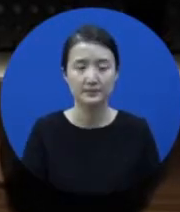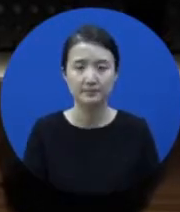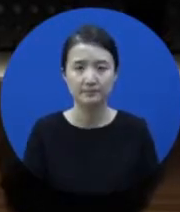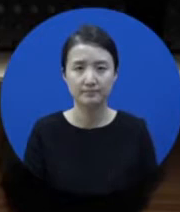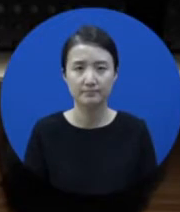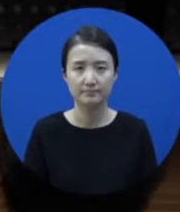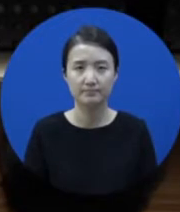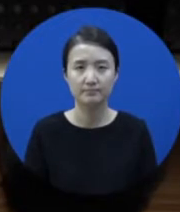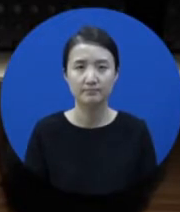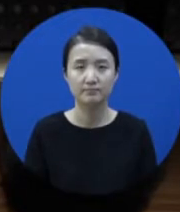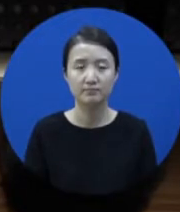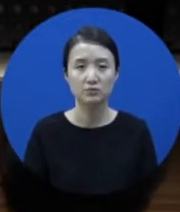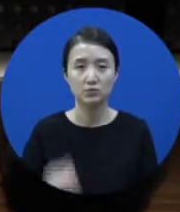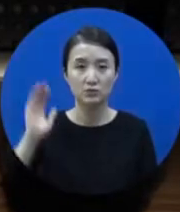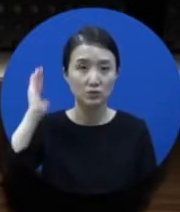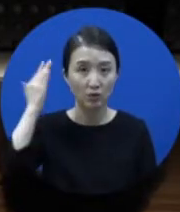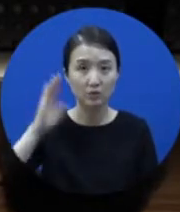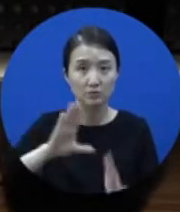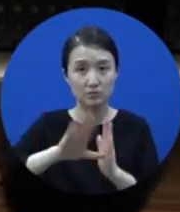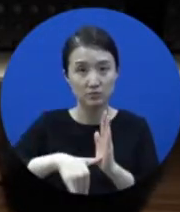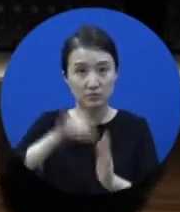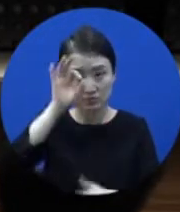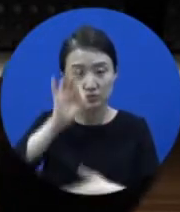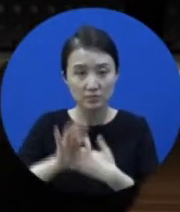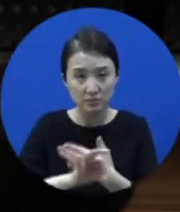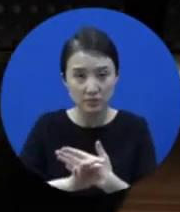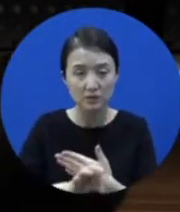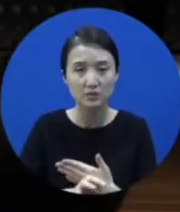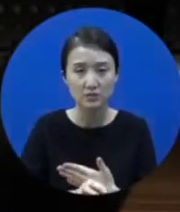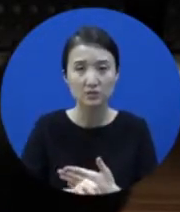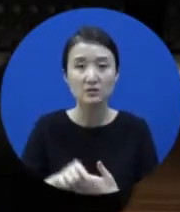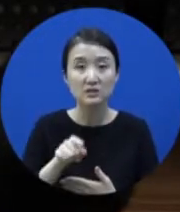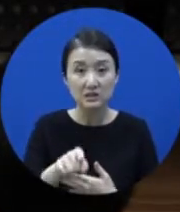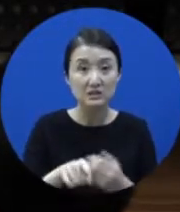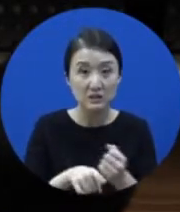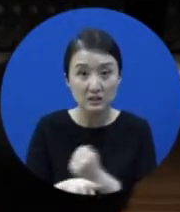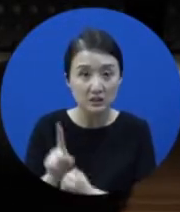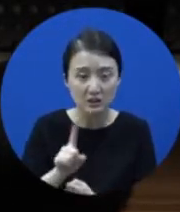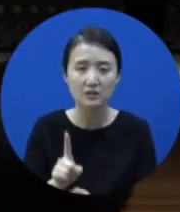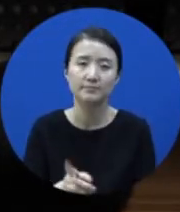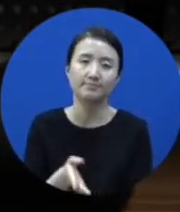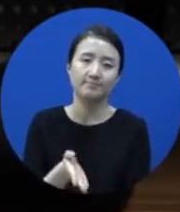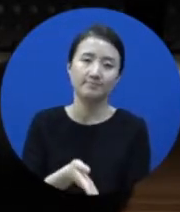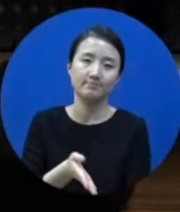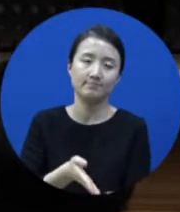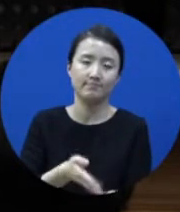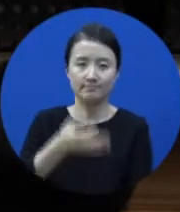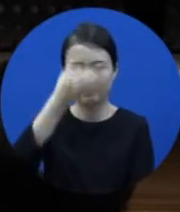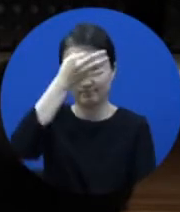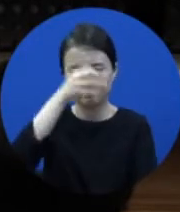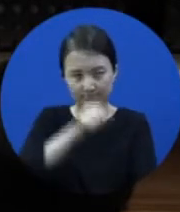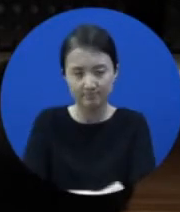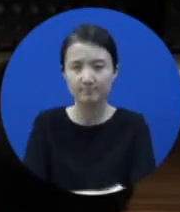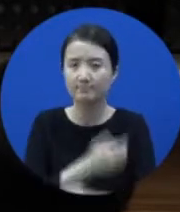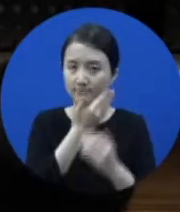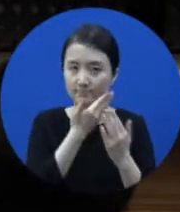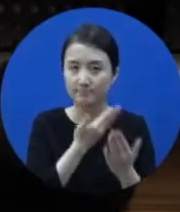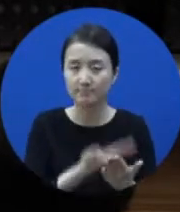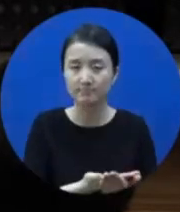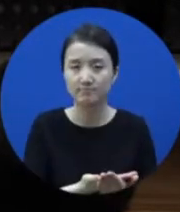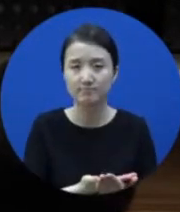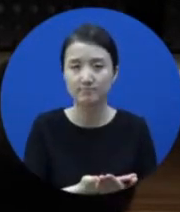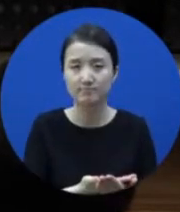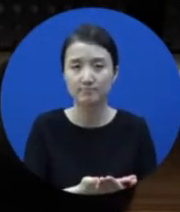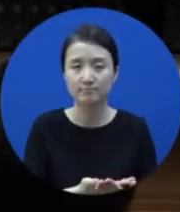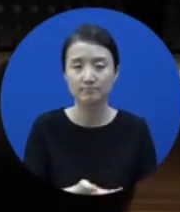시대는요, 바로 스피치 시대입니까? 됐습니다. 네. 자, 이 스피치 시대에 가장 중요하게 떠오르는 또